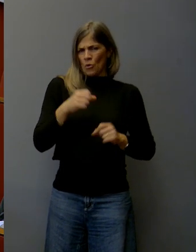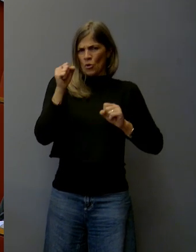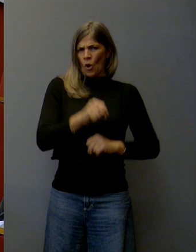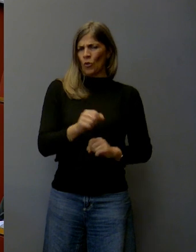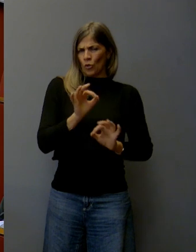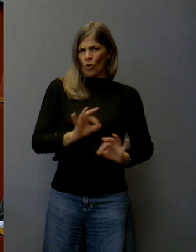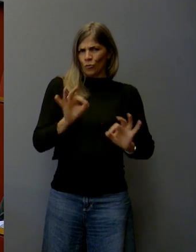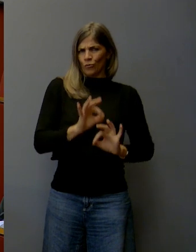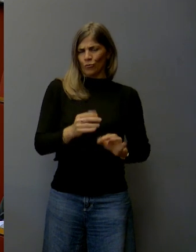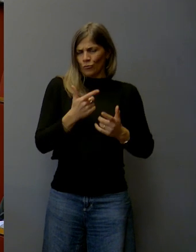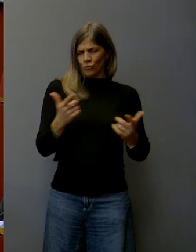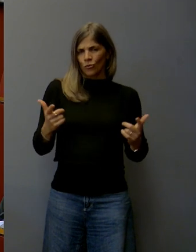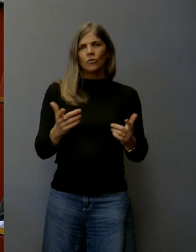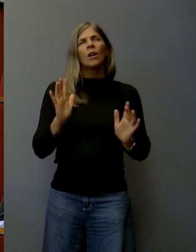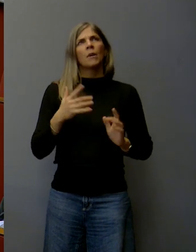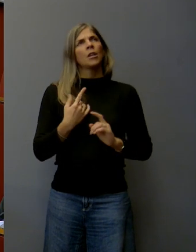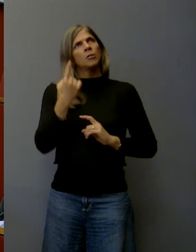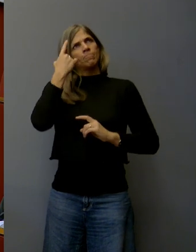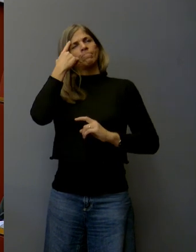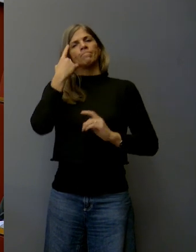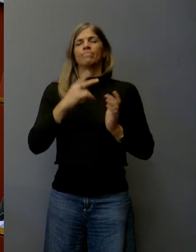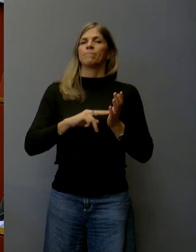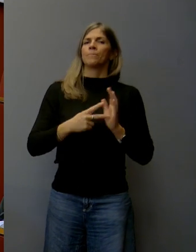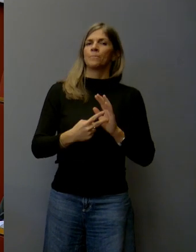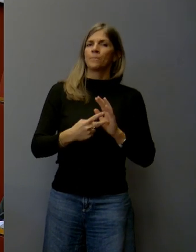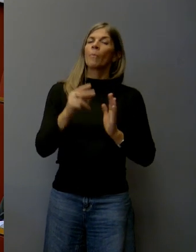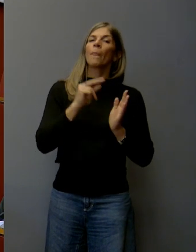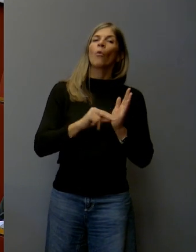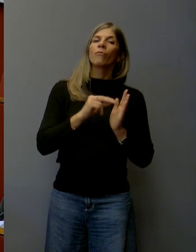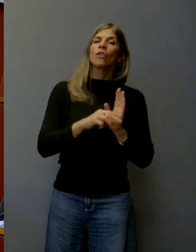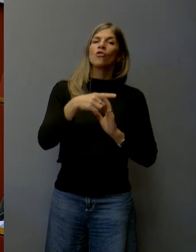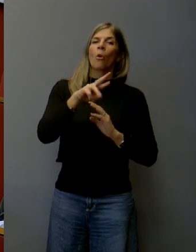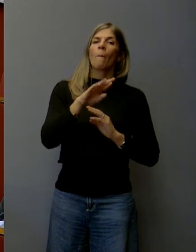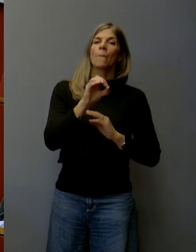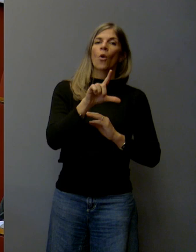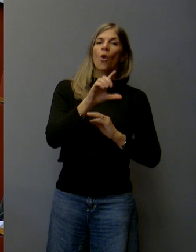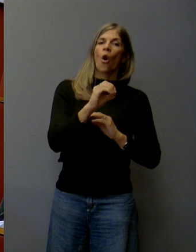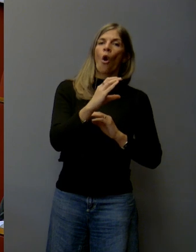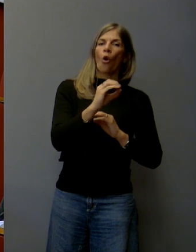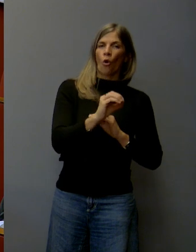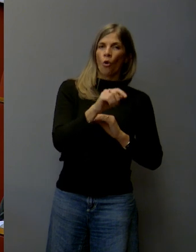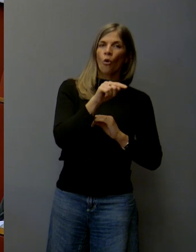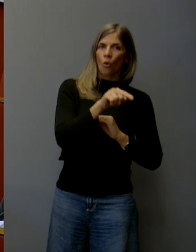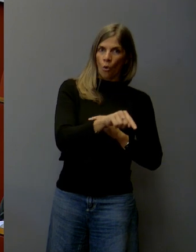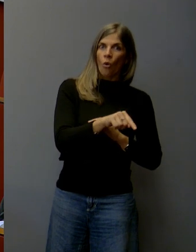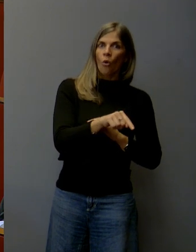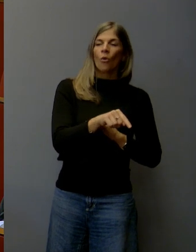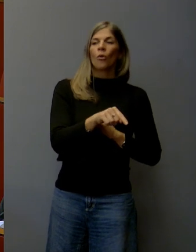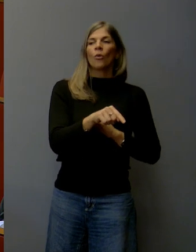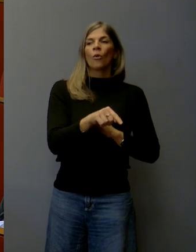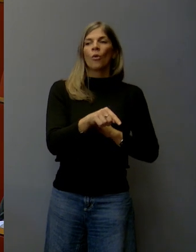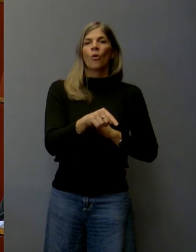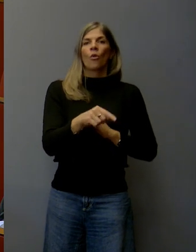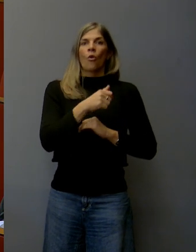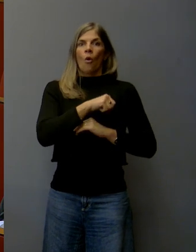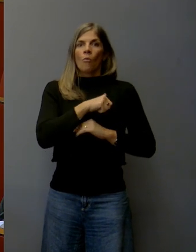mi sono già spontaneo è un problema perché le Pro Loco hanno tutta questa come dire questo